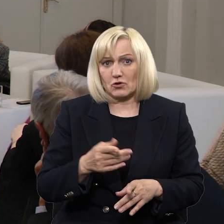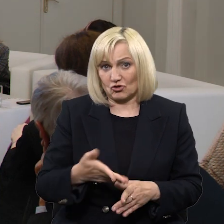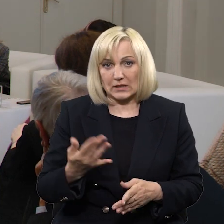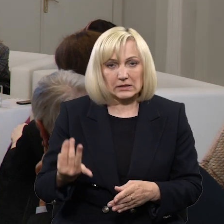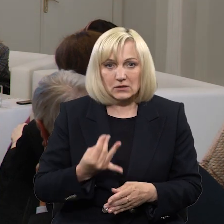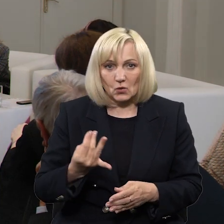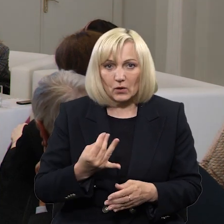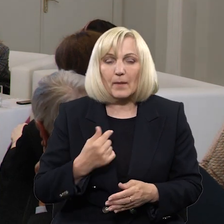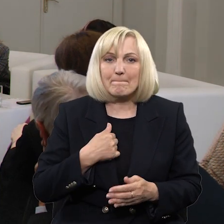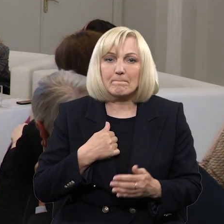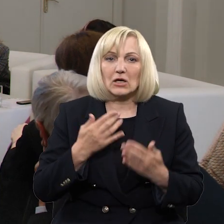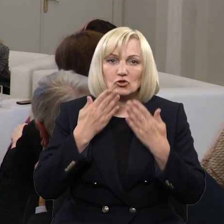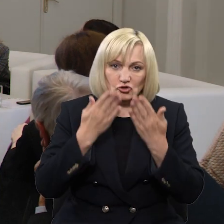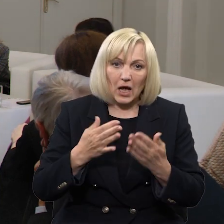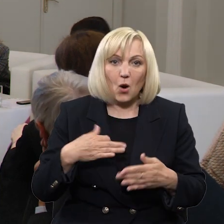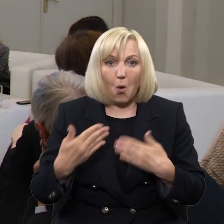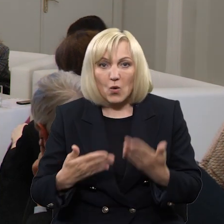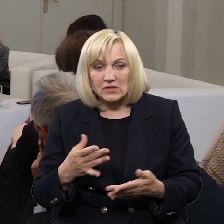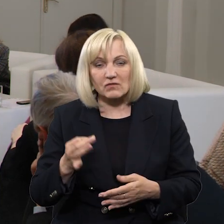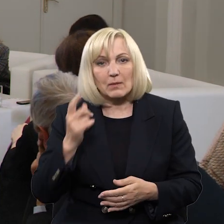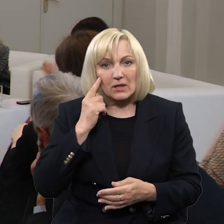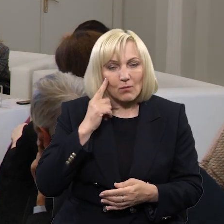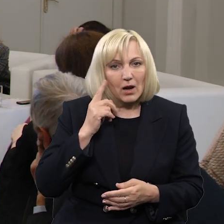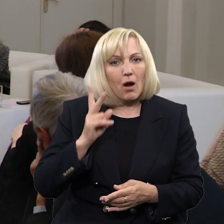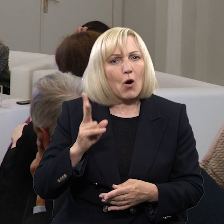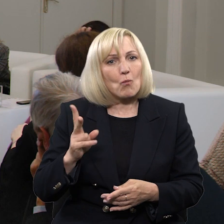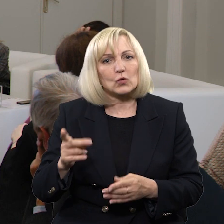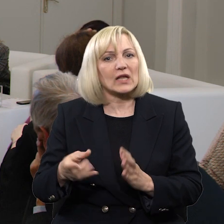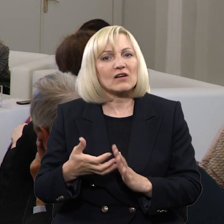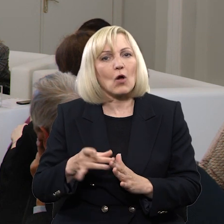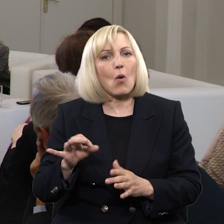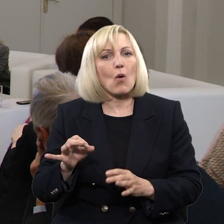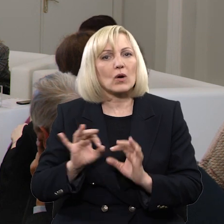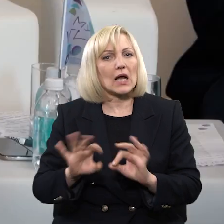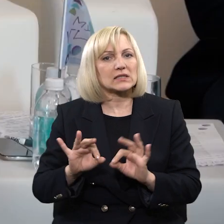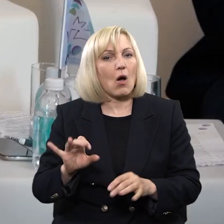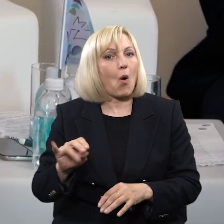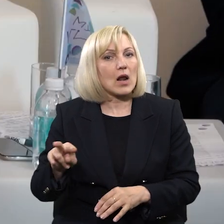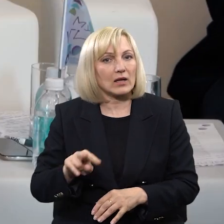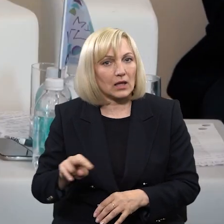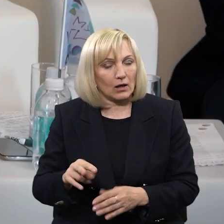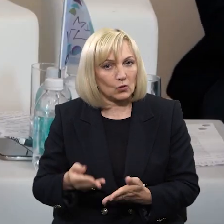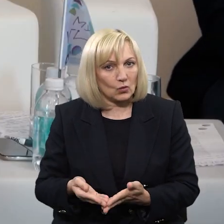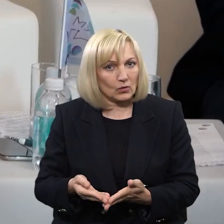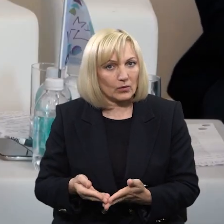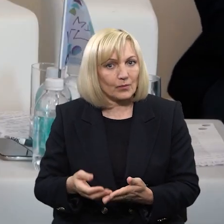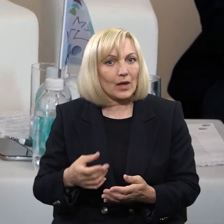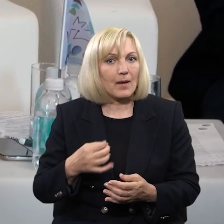та же история мы читали отзывы и понимали кому-то не хватает рассказа литературе мы